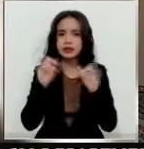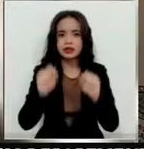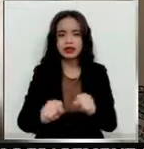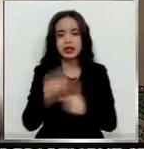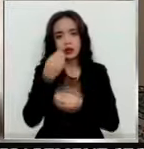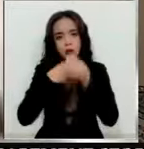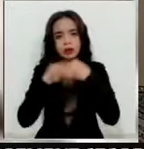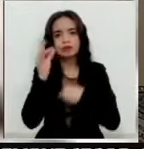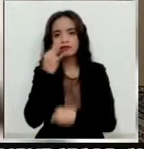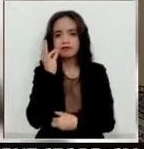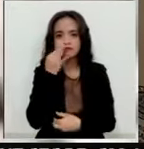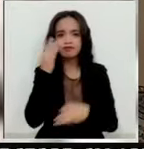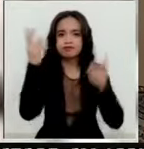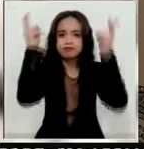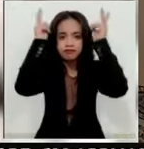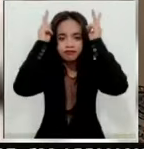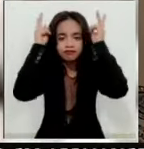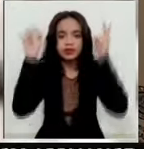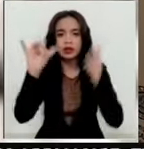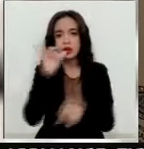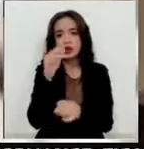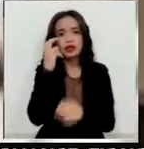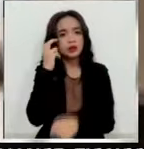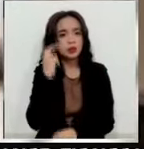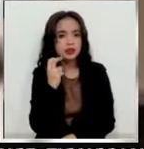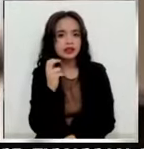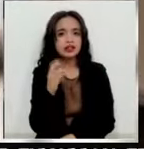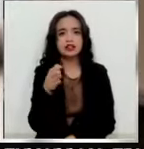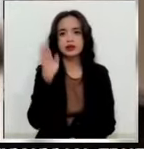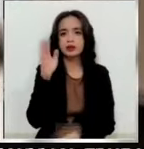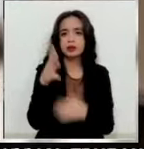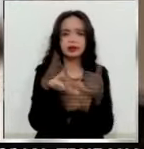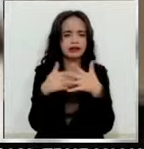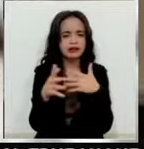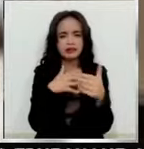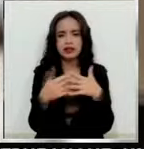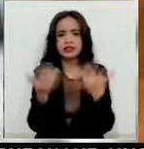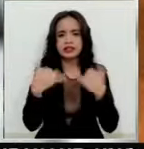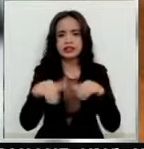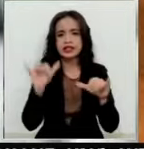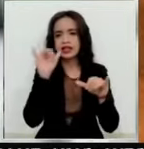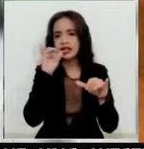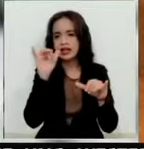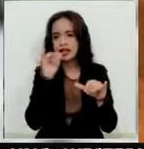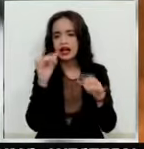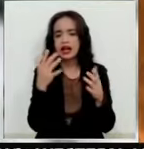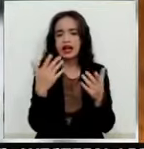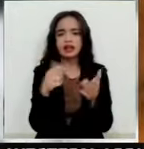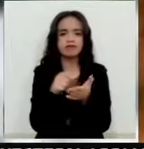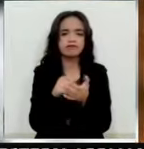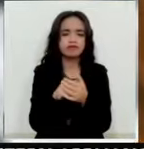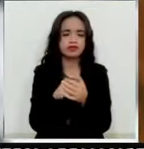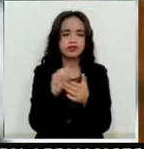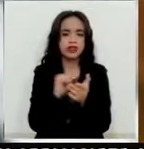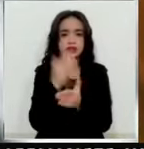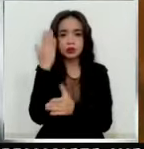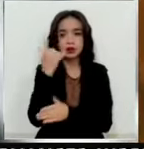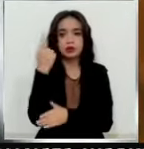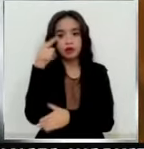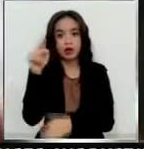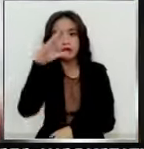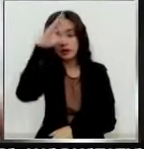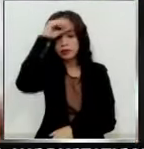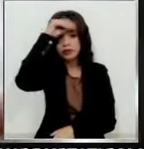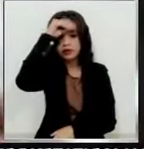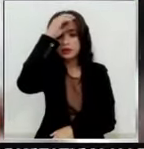Ang alak, makapawine, beer o hard man yan, alak pa rin at may taglay na alcohol. Kaya para sa kalalakihan, hanggang 2 bote ng